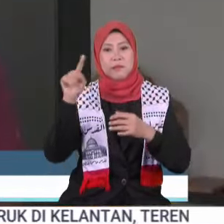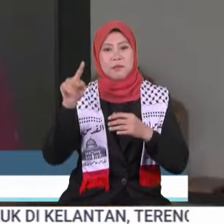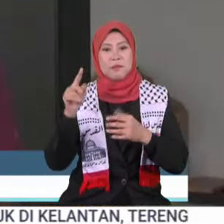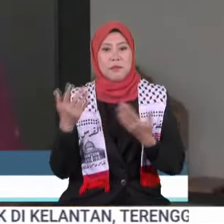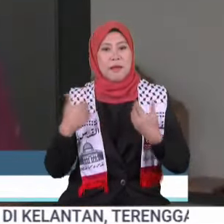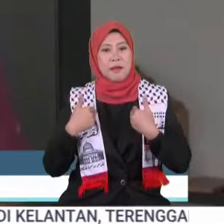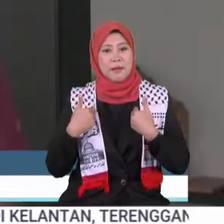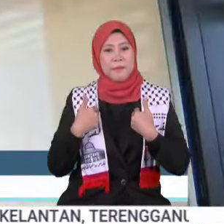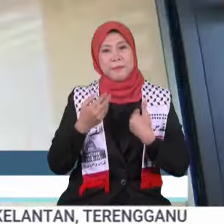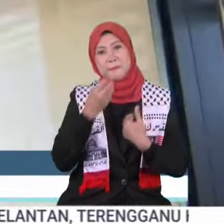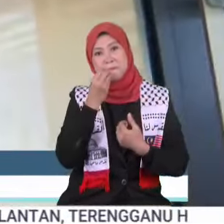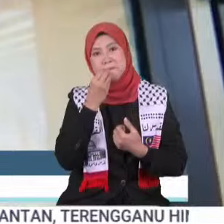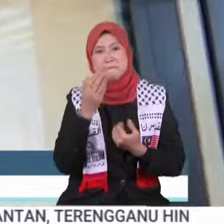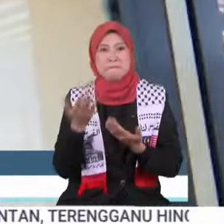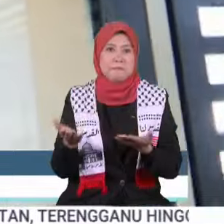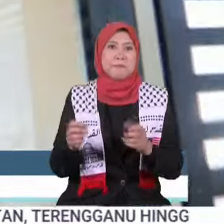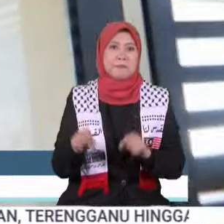mereka pun ada hak mereka.